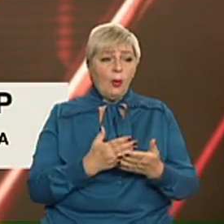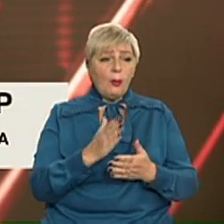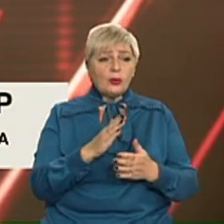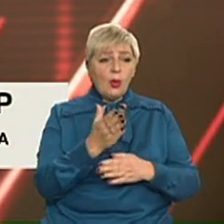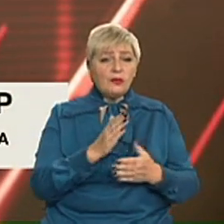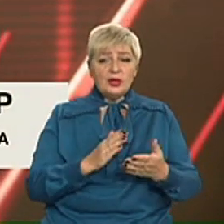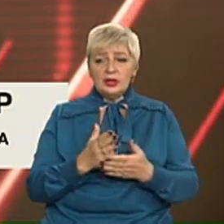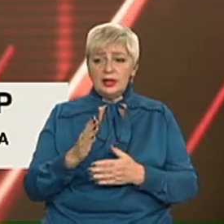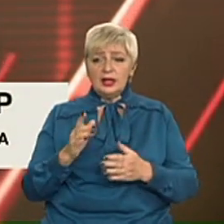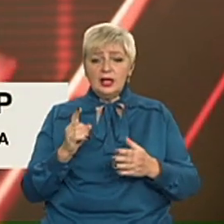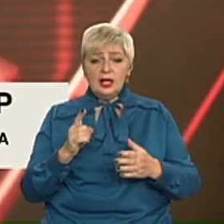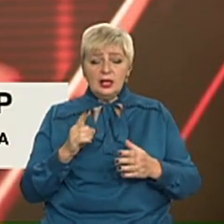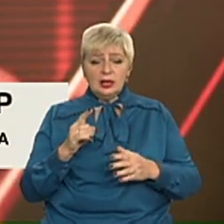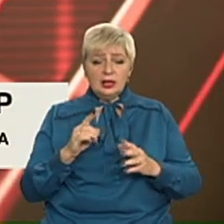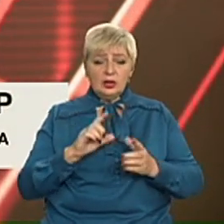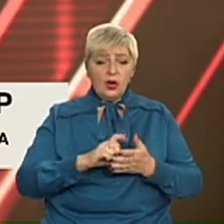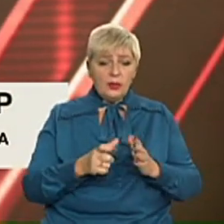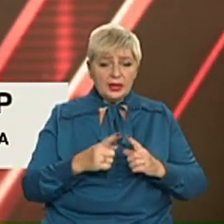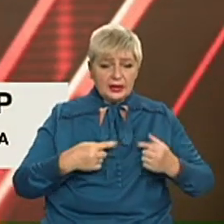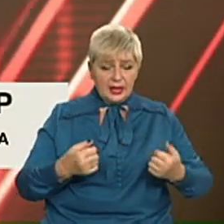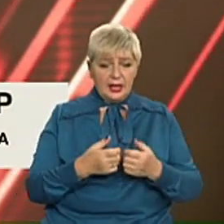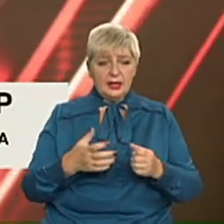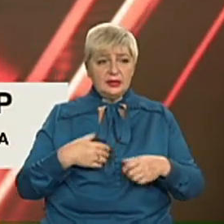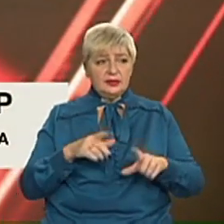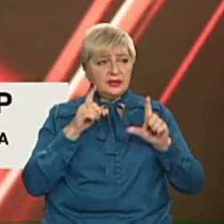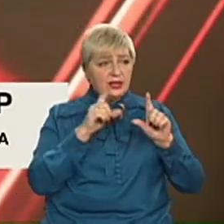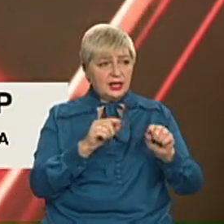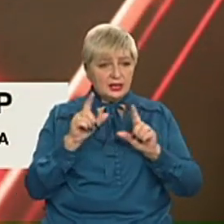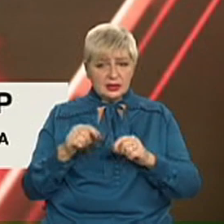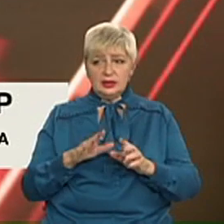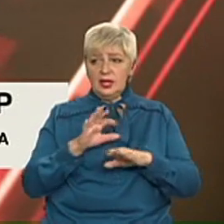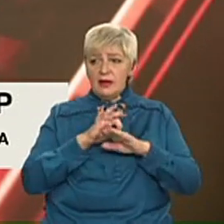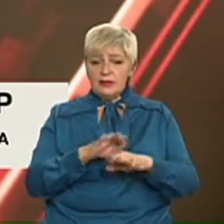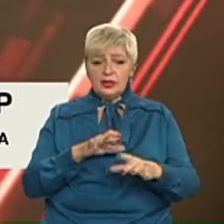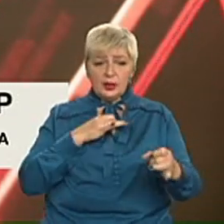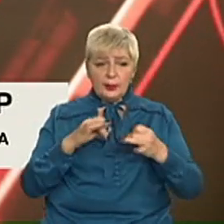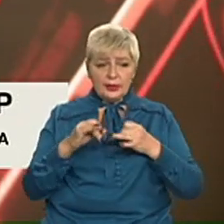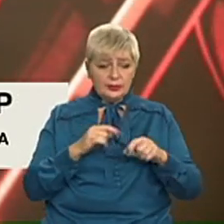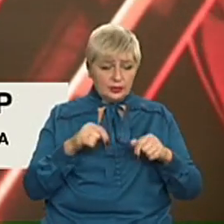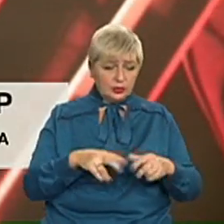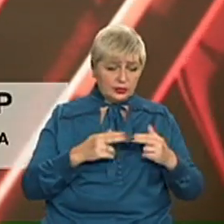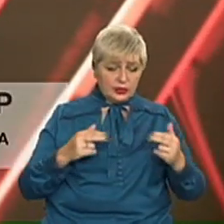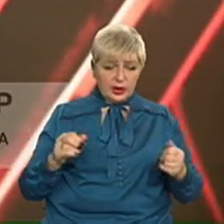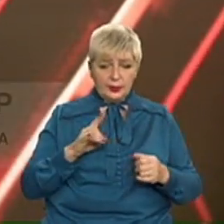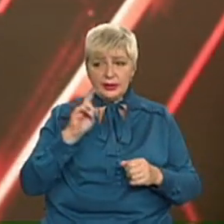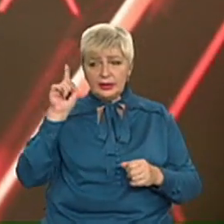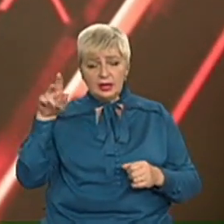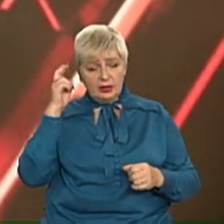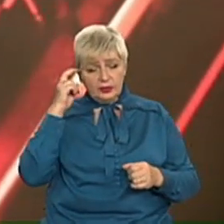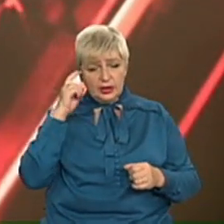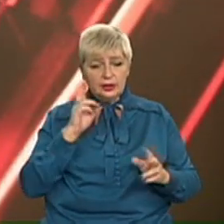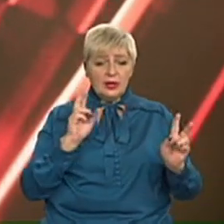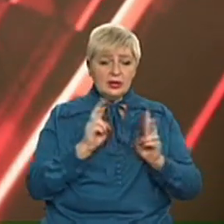до профільних міністерств. Їздили, вели перемовини тут в Дніпрі, там в